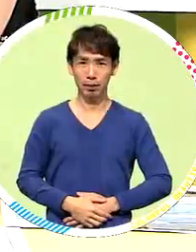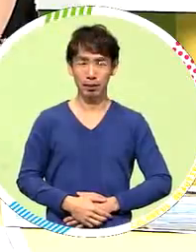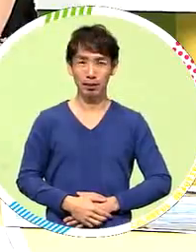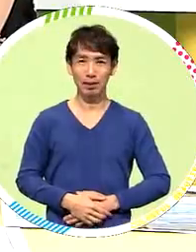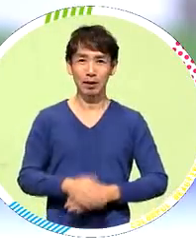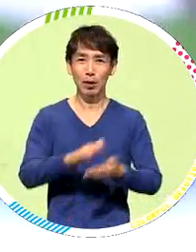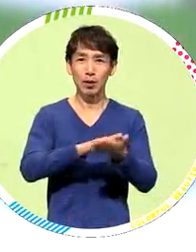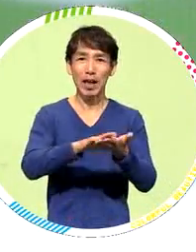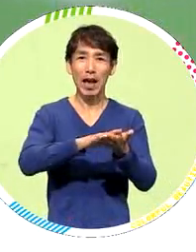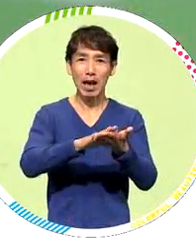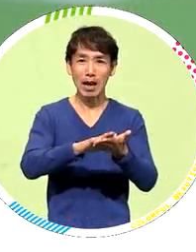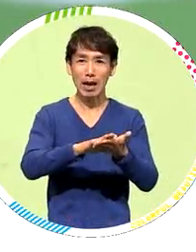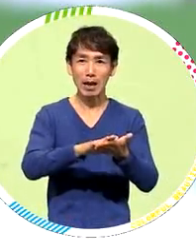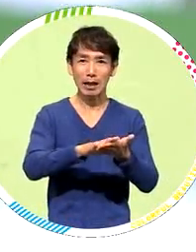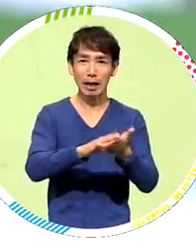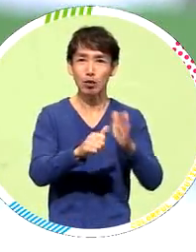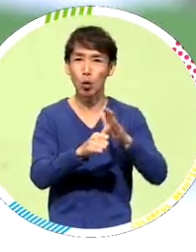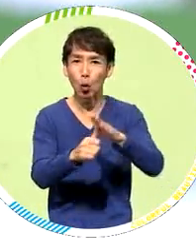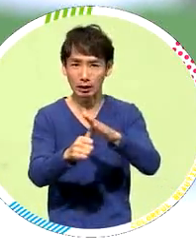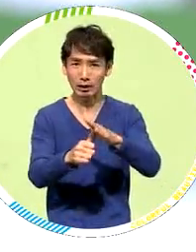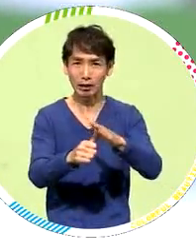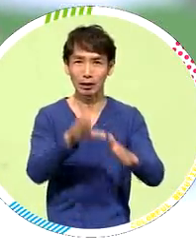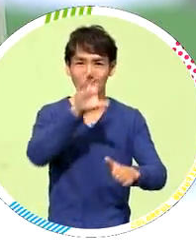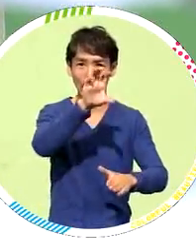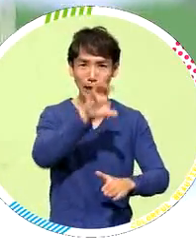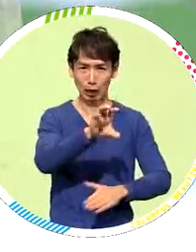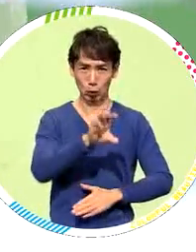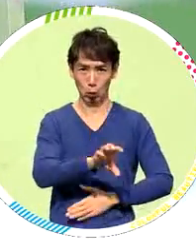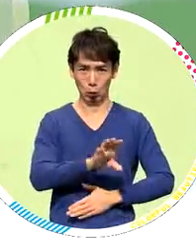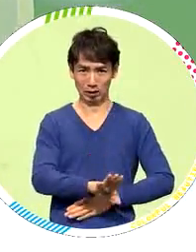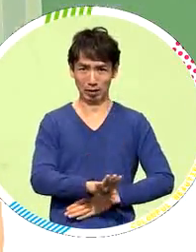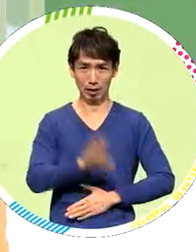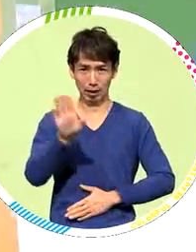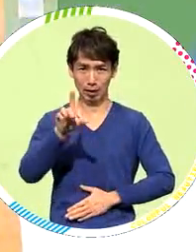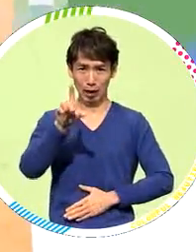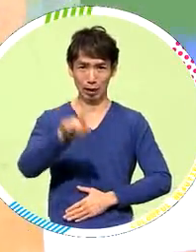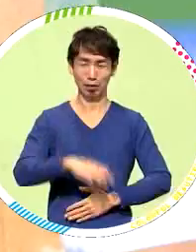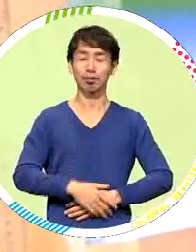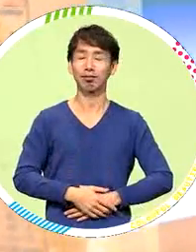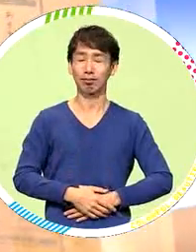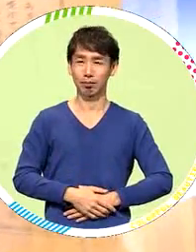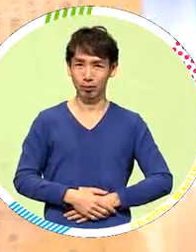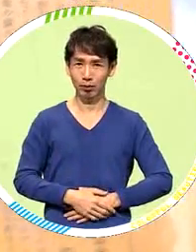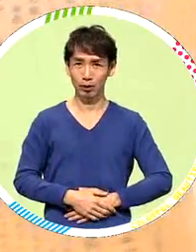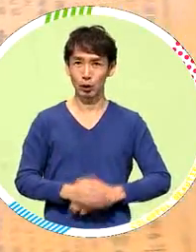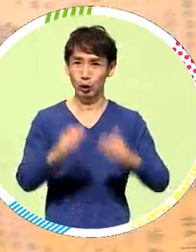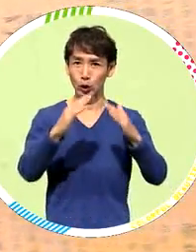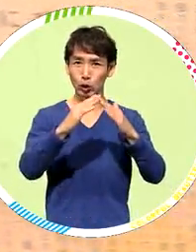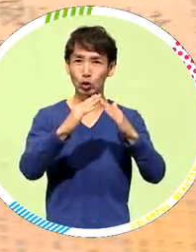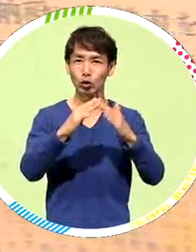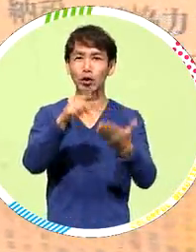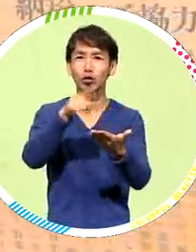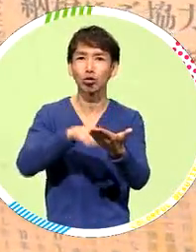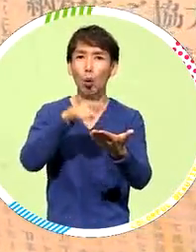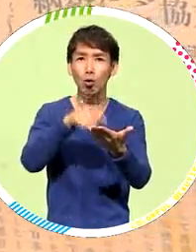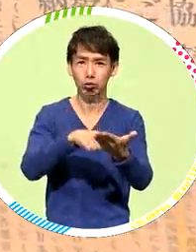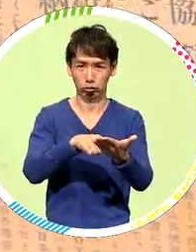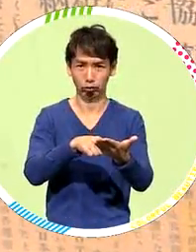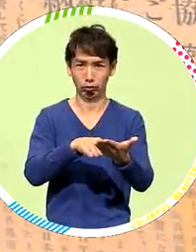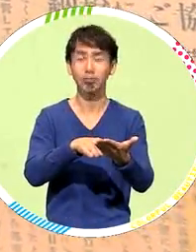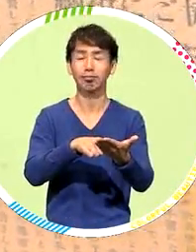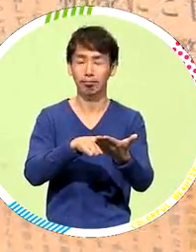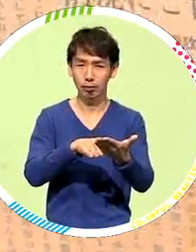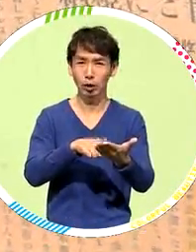ほじってからなぜ尺5ランジェリー洋沿いの小住宅の不足とかうーん